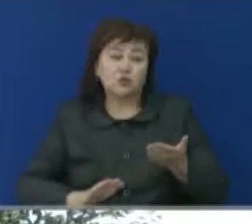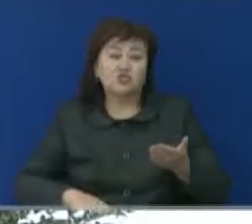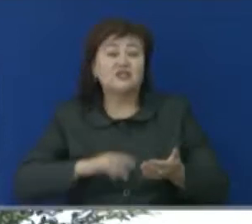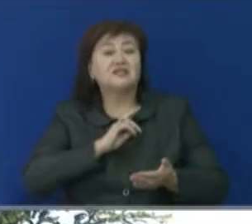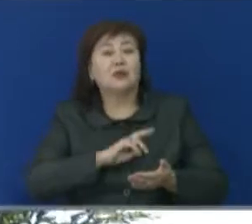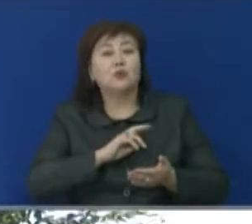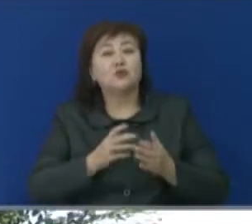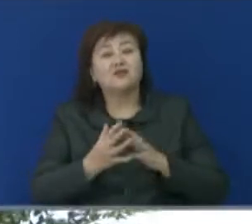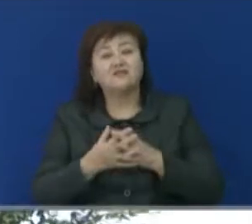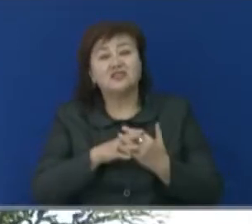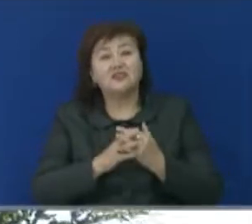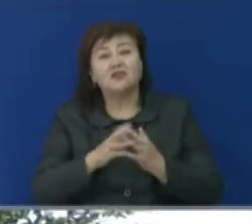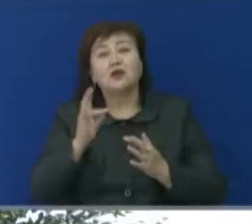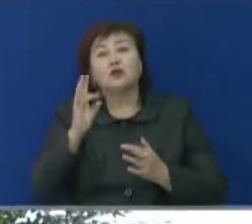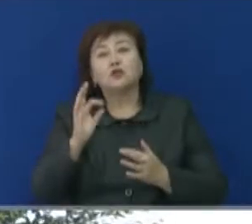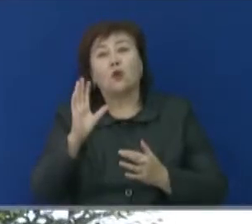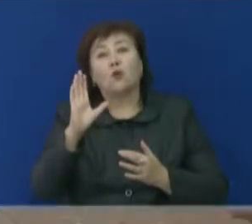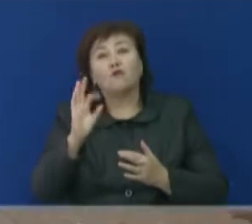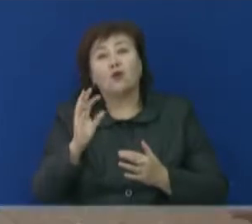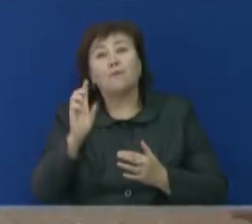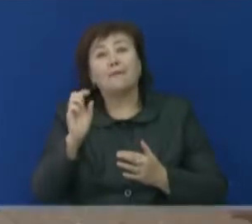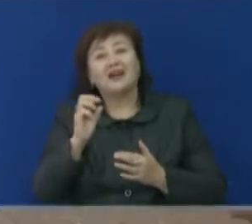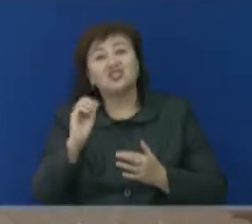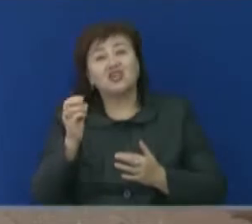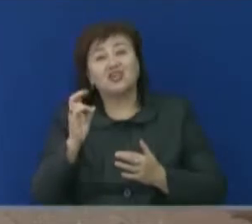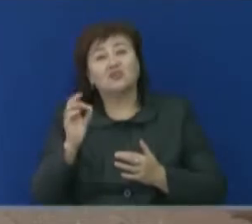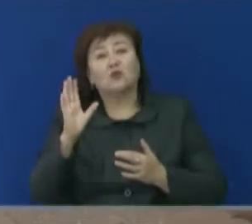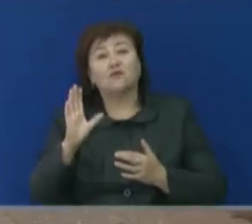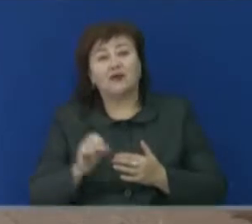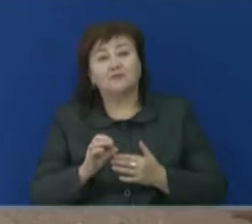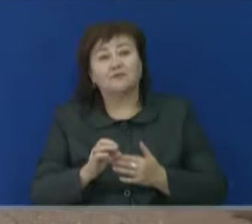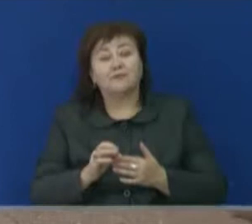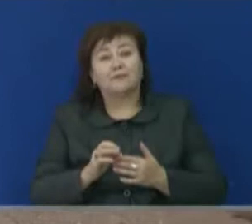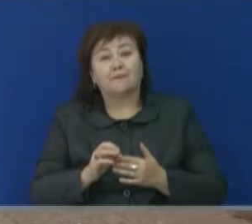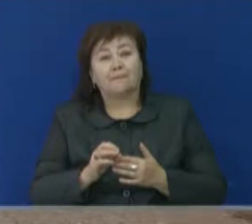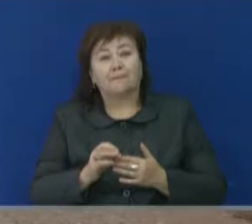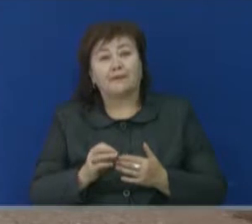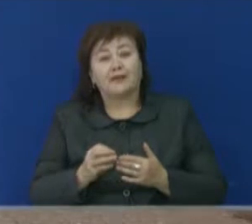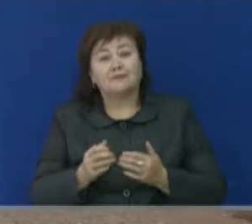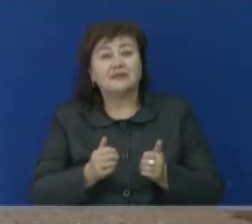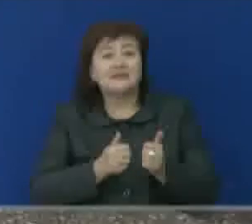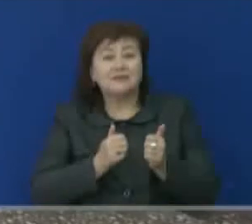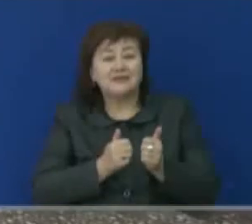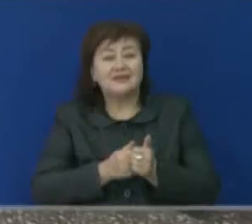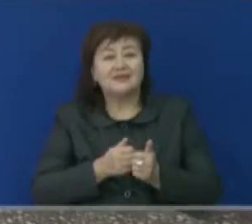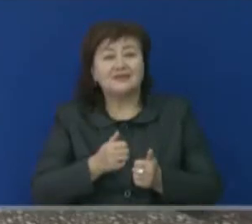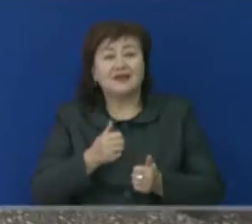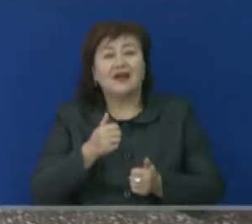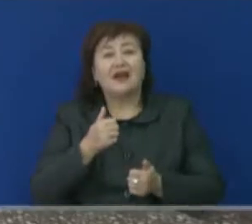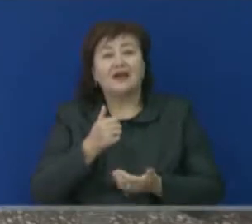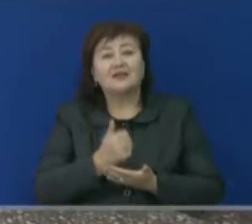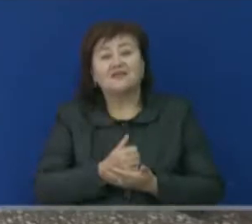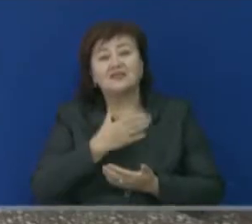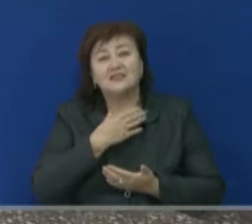Тұрғындар өткен кездесуде Новобаженов ауылдық округінде жайылымдық жерлердің жетіспеушілігін көтерген. Қала әкімі орынбасарының төрағалығымен комиссия